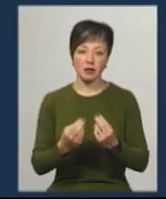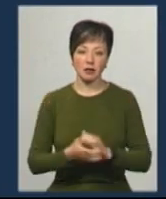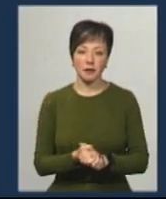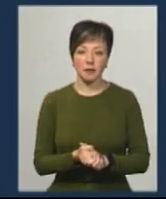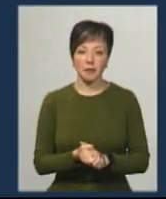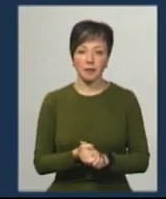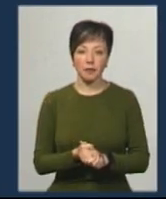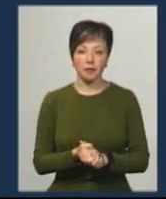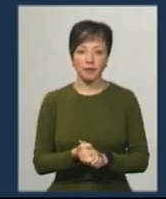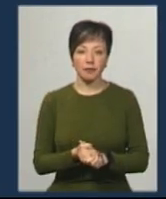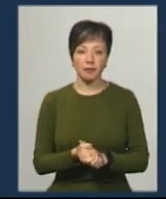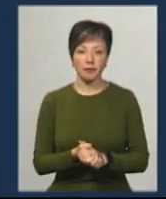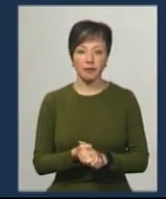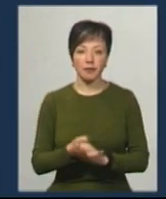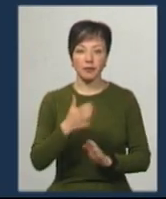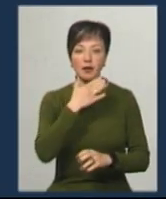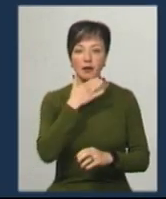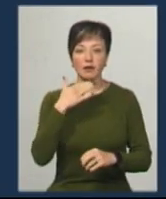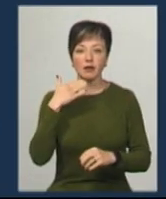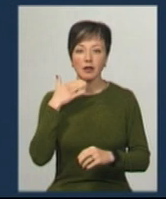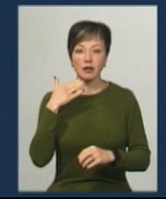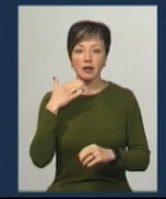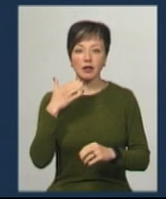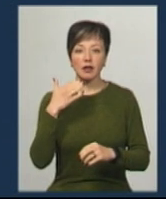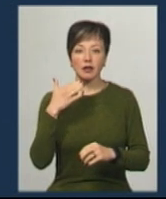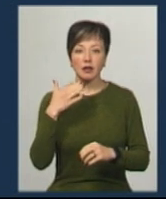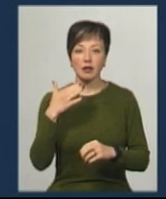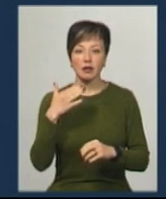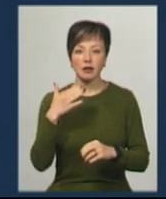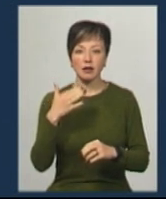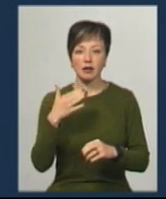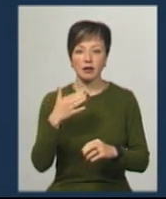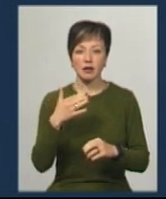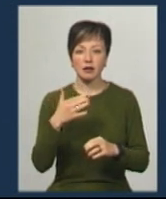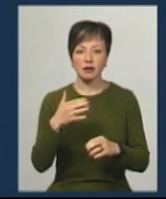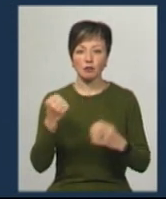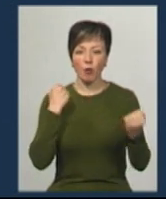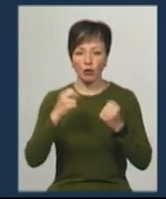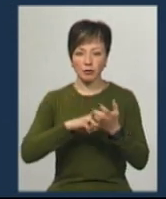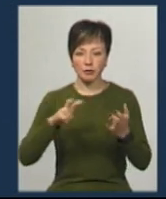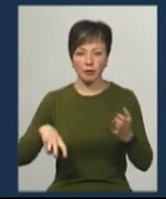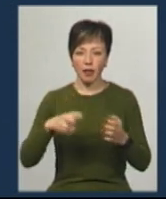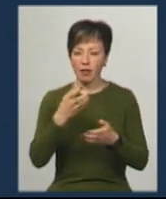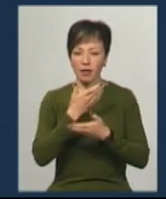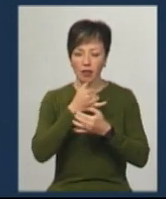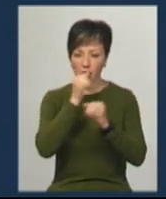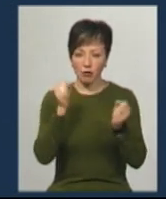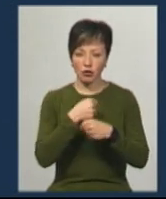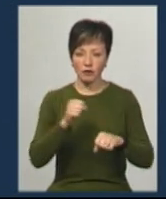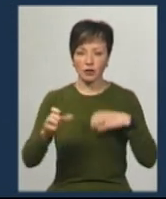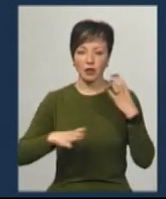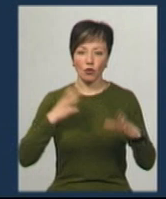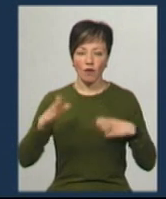кількість спортсменів із-за того, що немає можливості якісно готуватися. Великий відток з області за